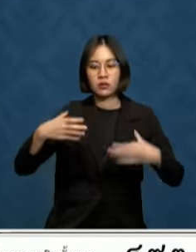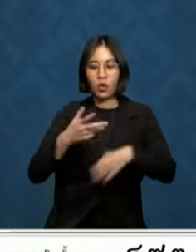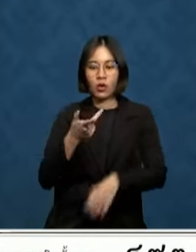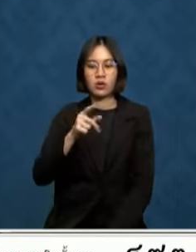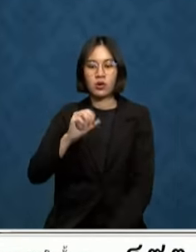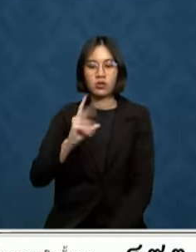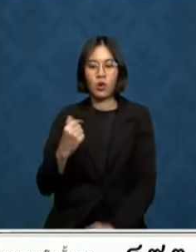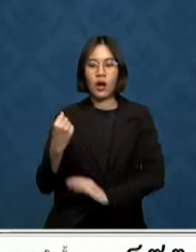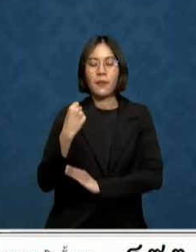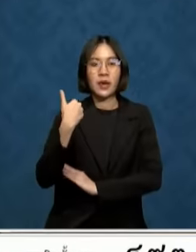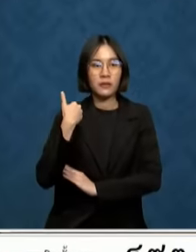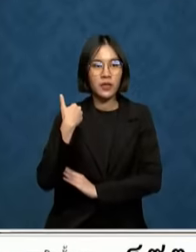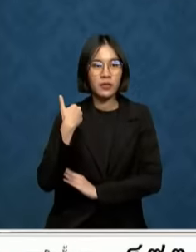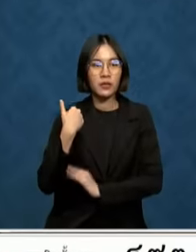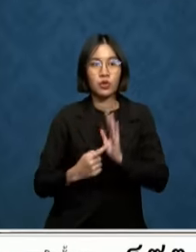ีอำนาจ เช่น